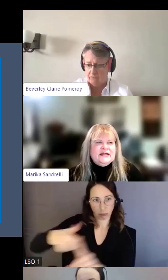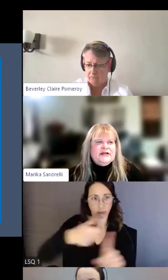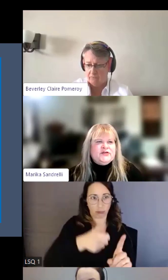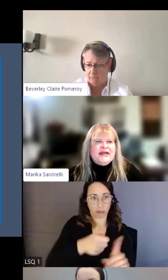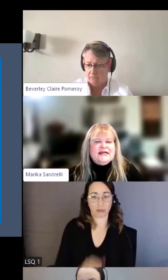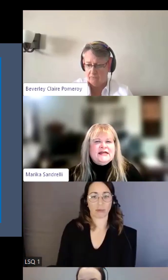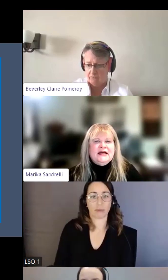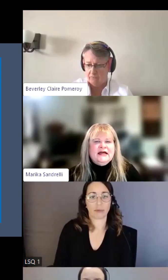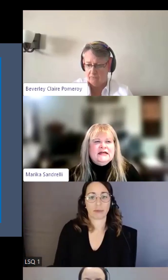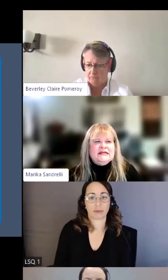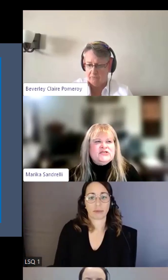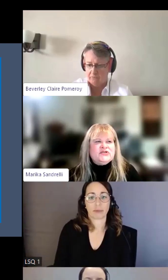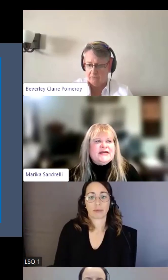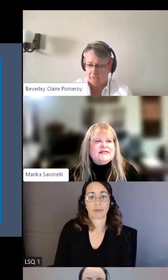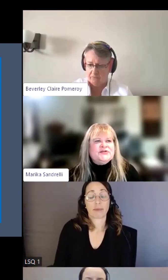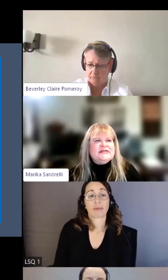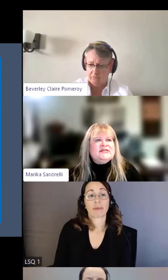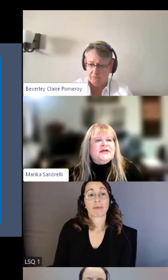la